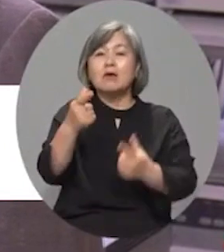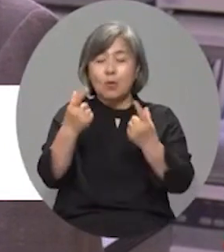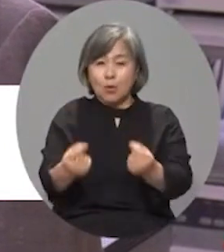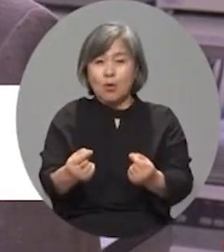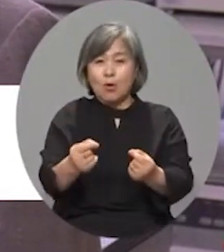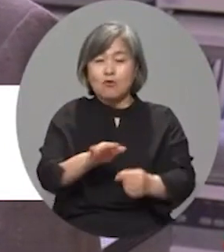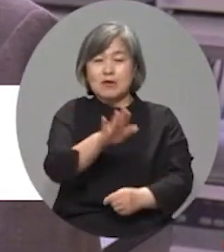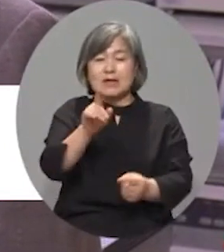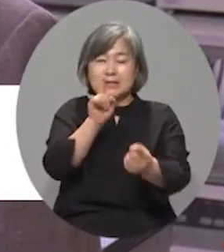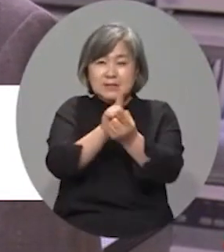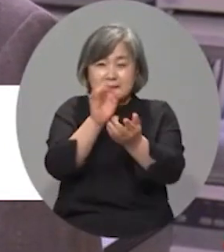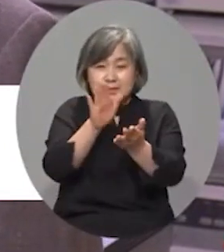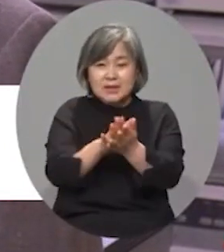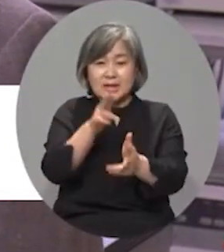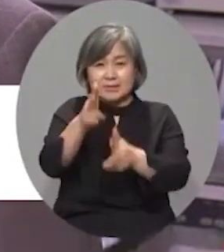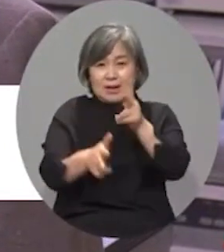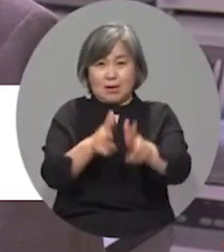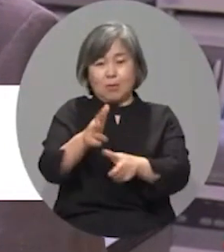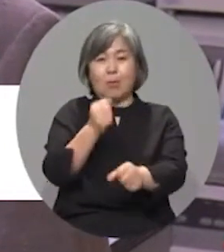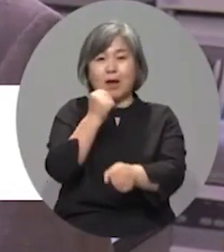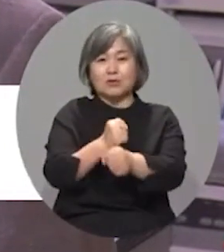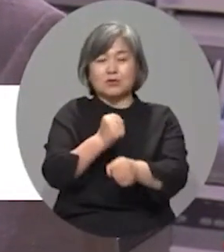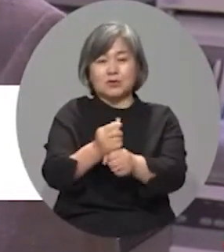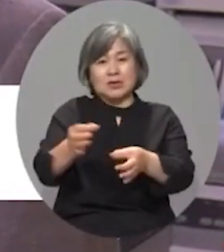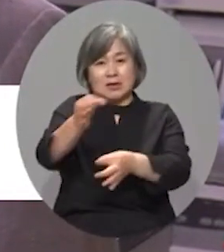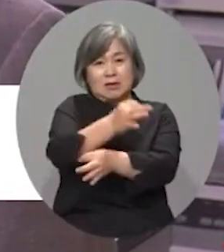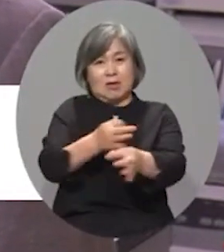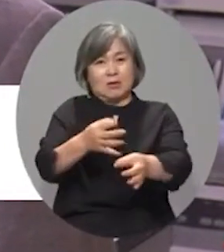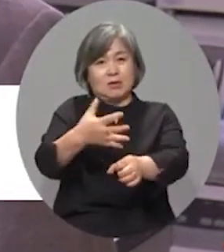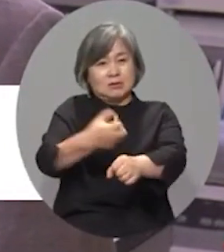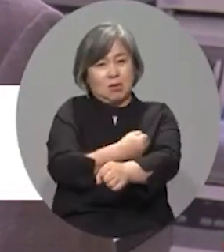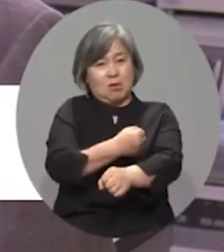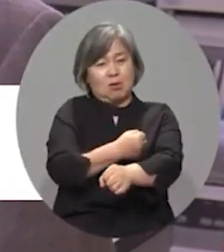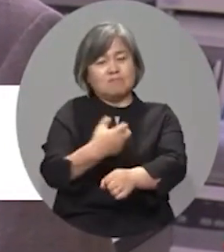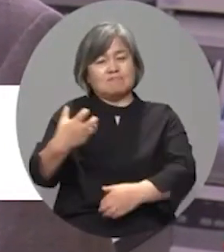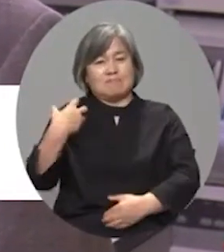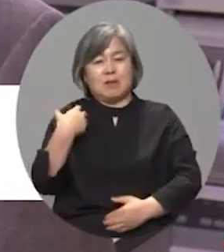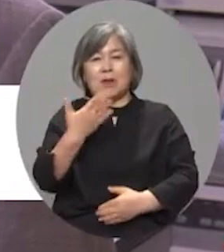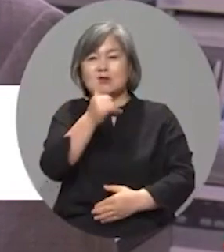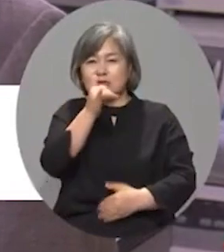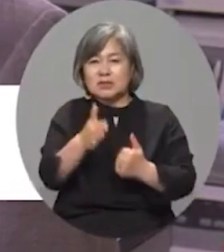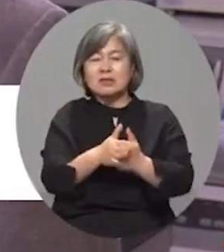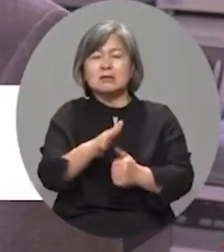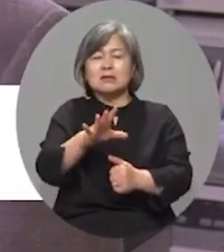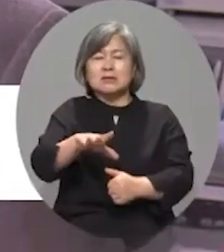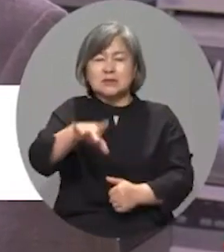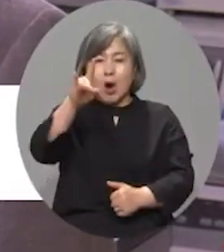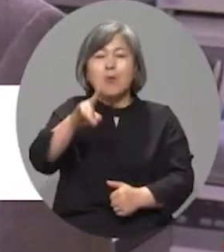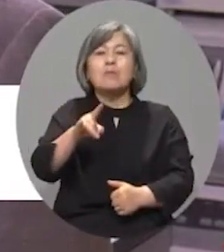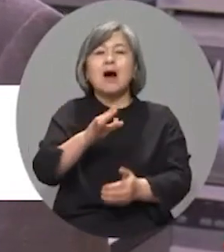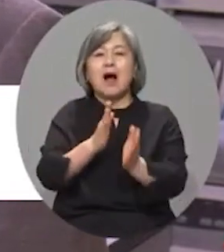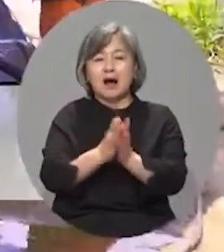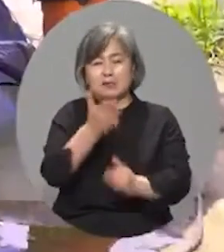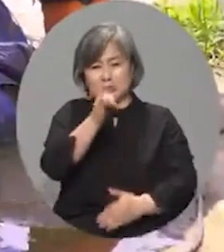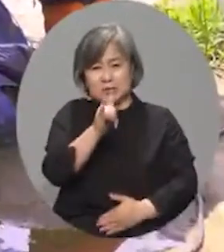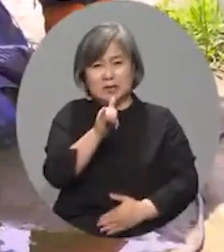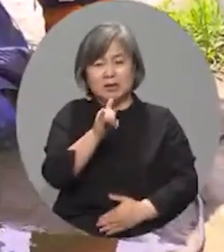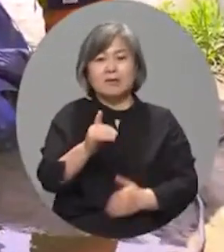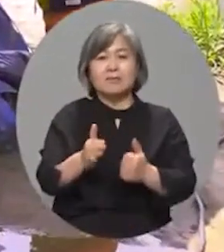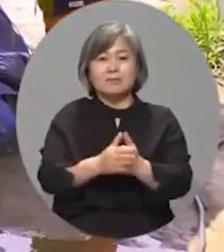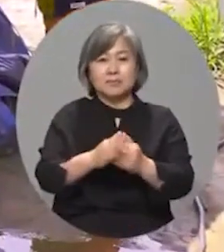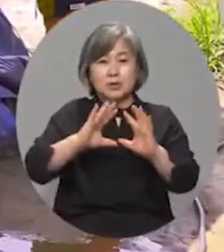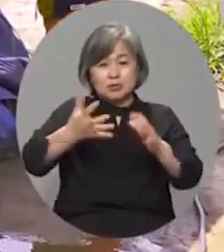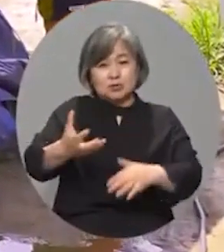실제 저희가 산업화에서 가장 큰 측면이 경제성을 확보할 수 있는 최초의 시도다라고 보실 수가 있을 것 같습니다.